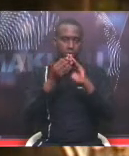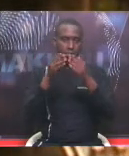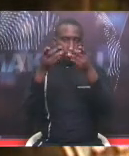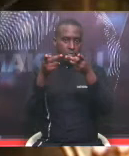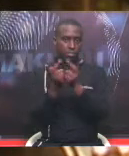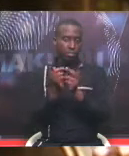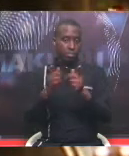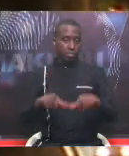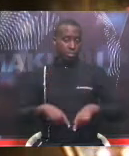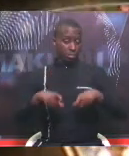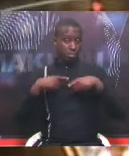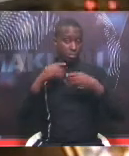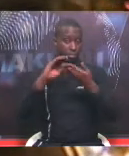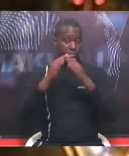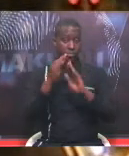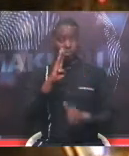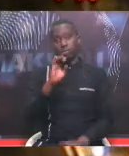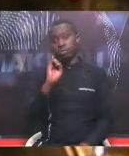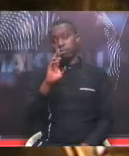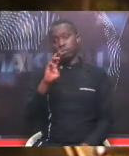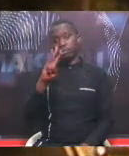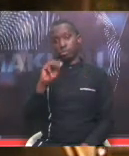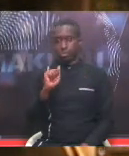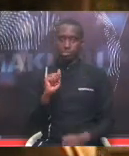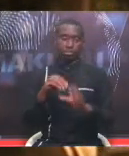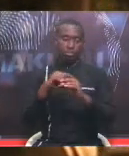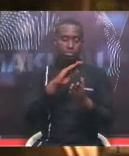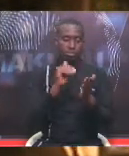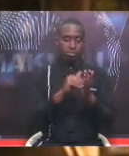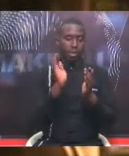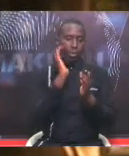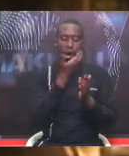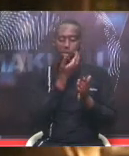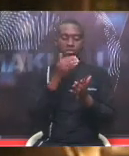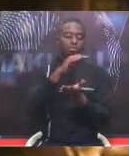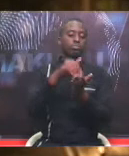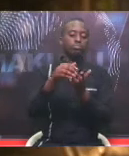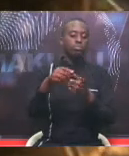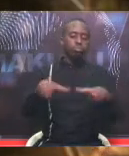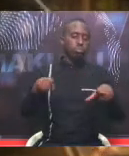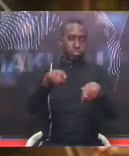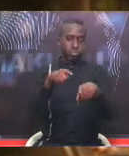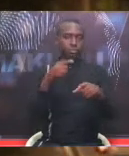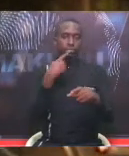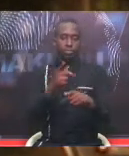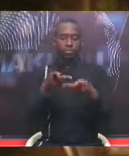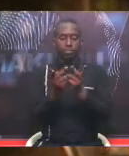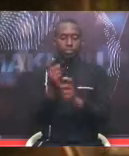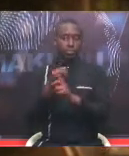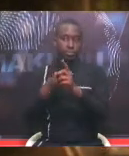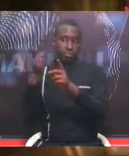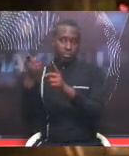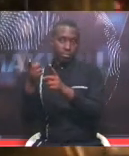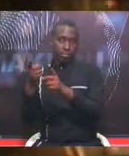ngaho rero batujwe mu mudugudu wa Birwa uri mu kirwa cya Burera mu kiyaga cya Burera. Aba ngaba rero bakaba bavuga yuko aho bavuwe